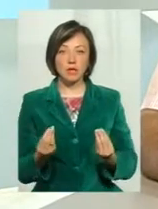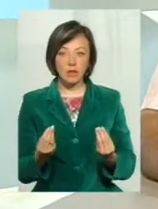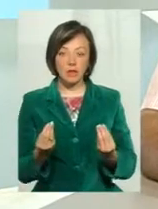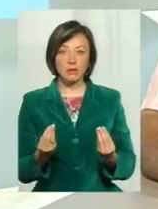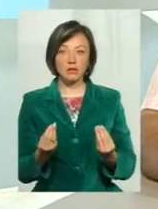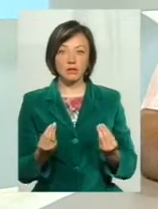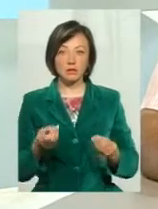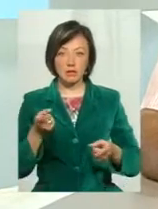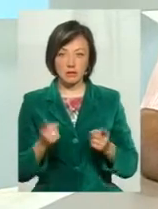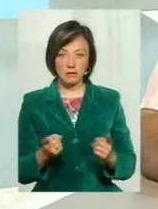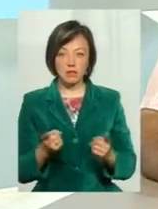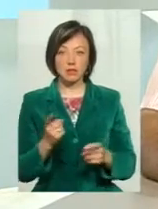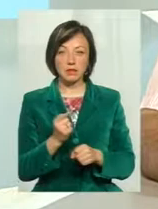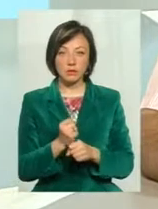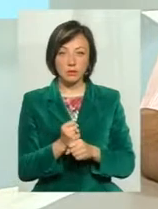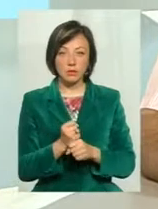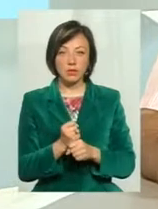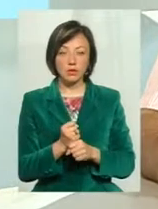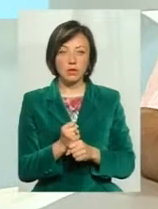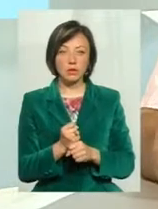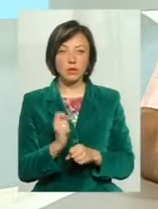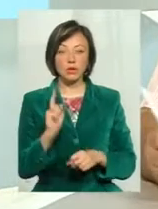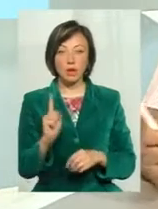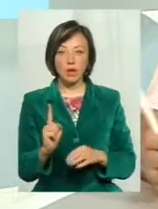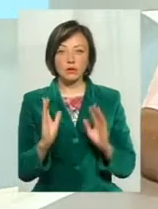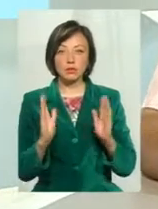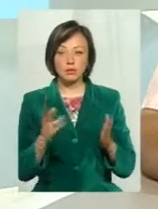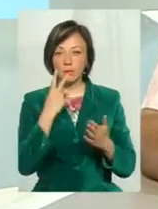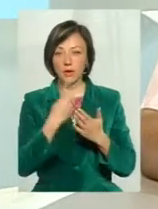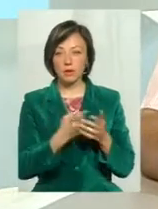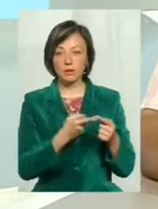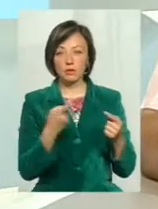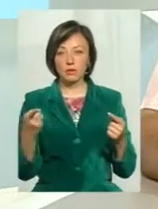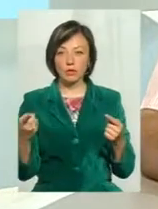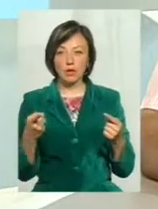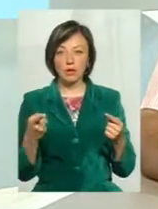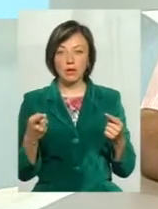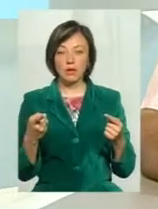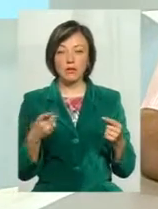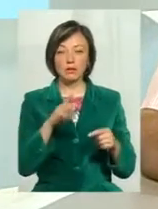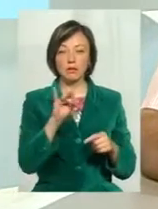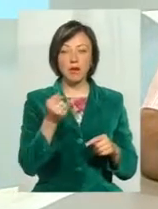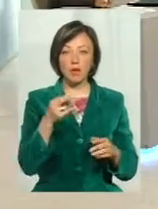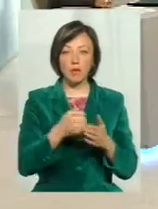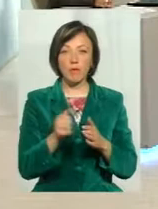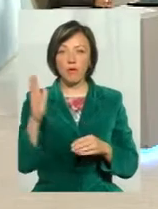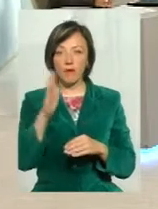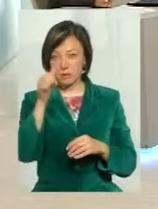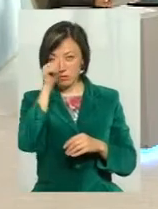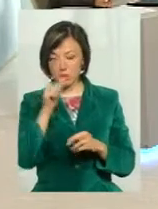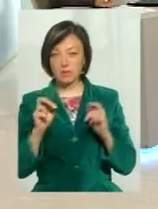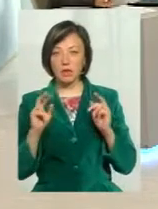набрали чинності, які, до речі, ну, будемо бачити на протязі цього періоду з травня по вересень місяць,